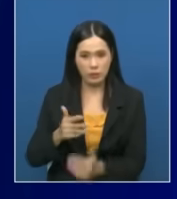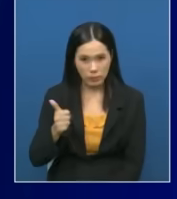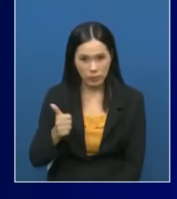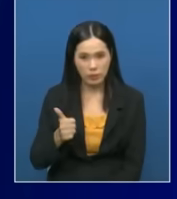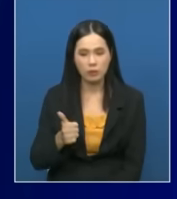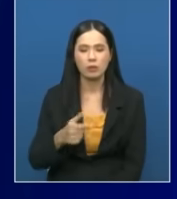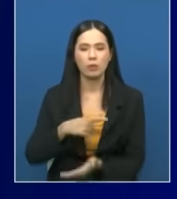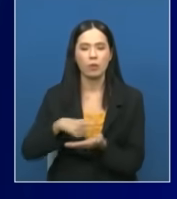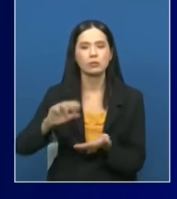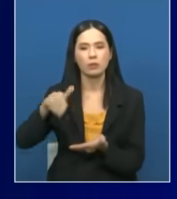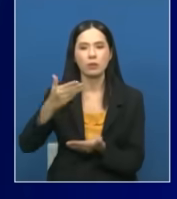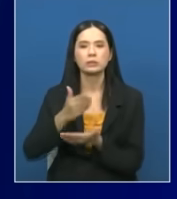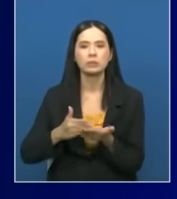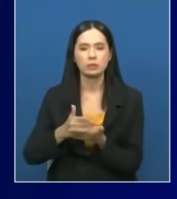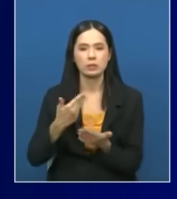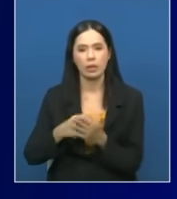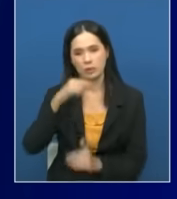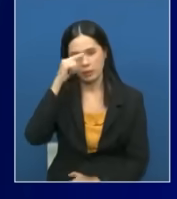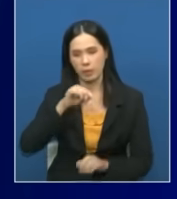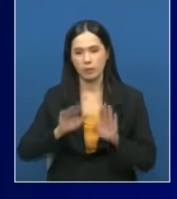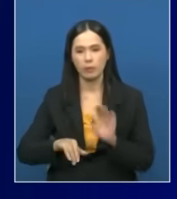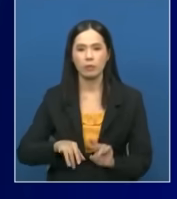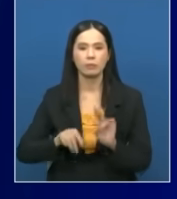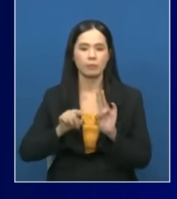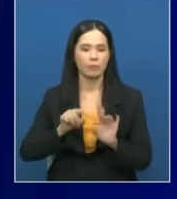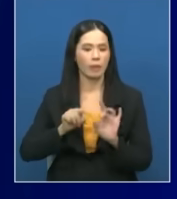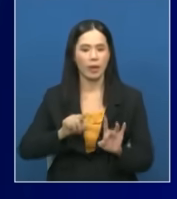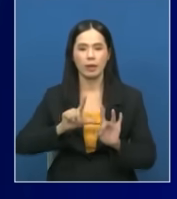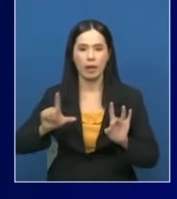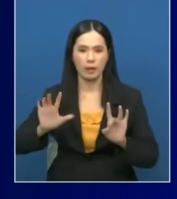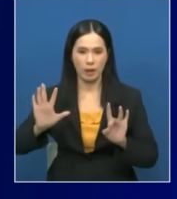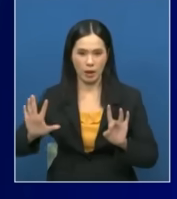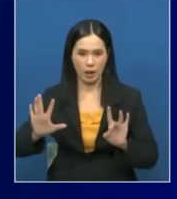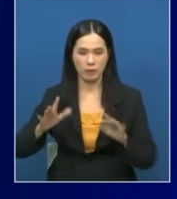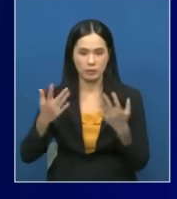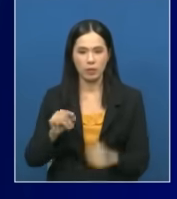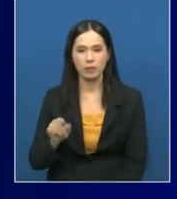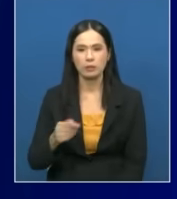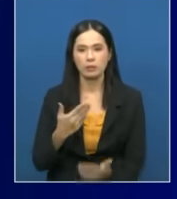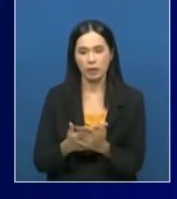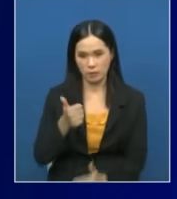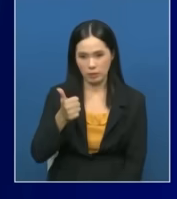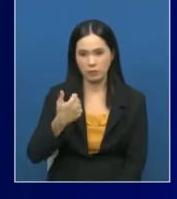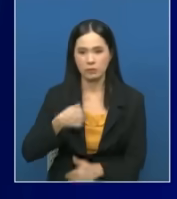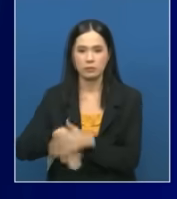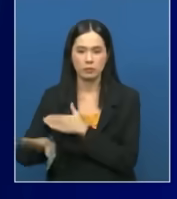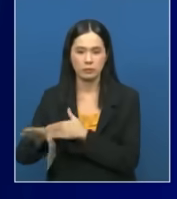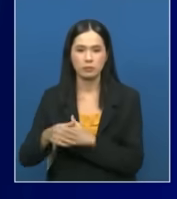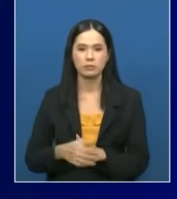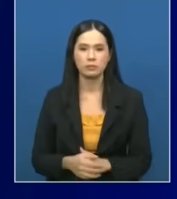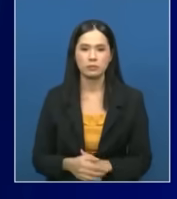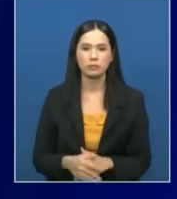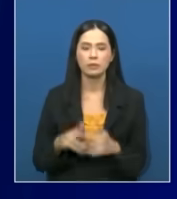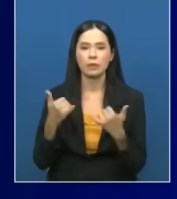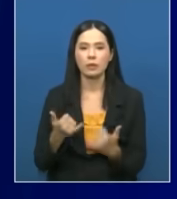จโอนให้ไปก่อนเลยค่ะคิดเป็นเงินไทยประมาณ8.5 ล้านแล้วหลังจากนั้นคนก่อเหตุพอได้เงินแล้วก็หนีไปเลยเหตุการณ์